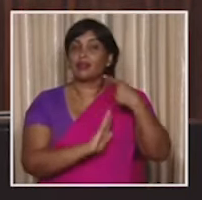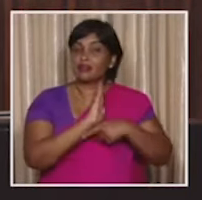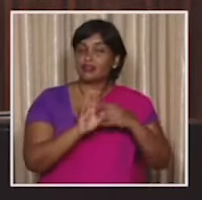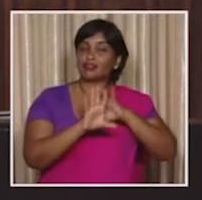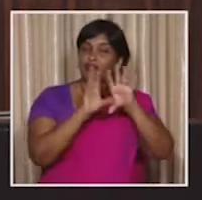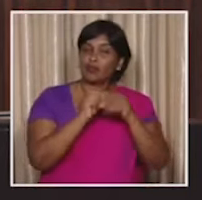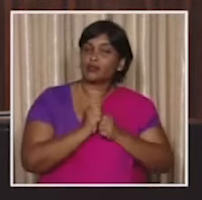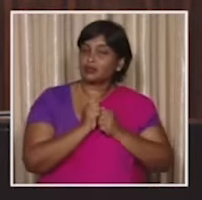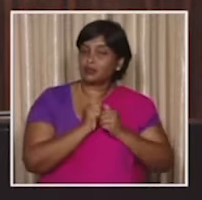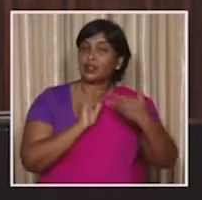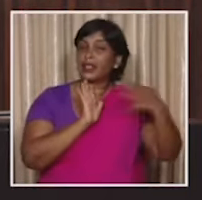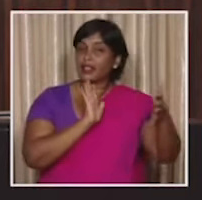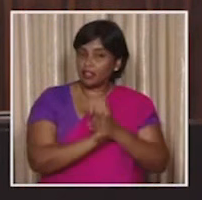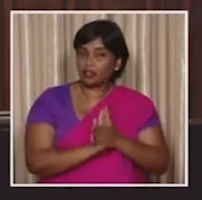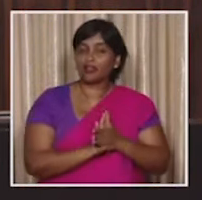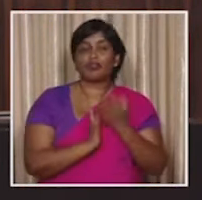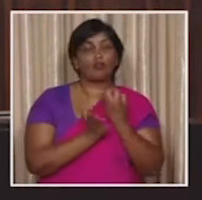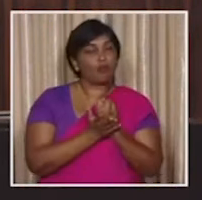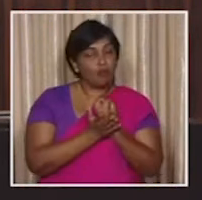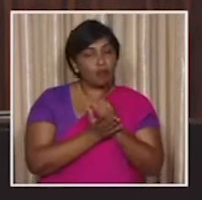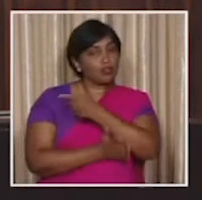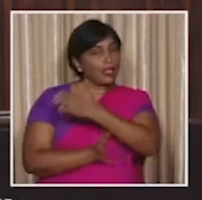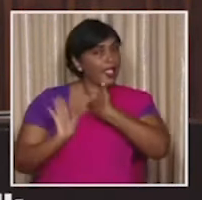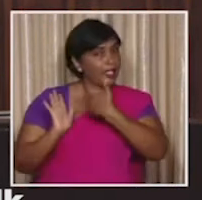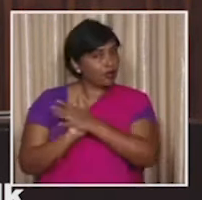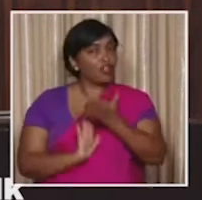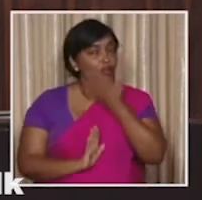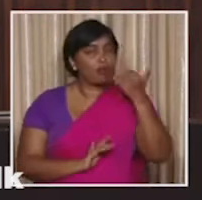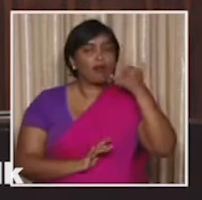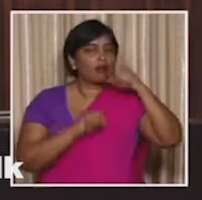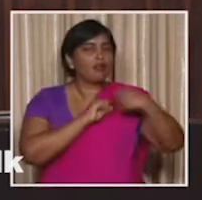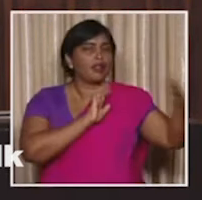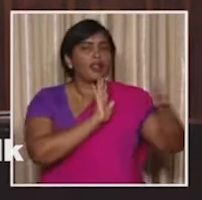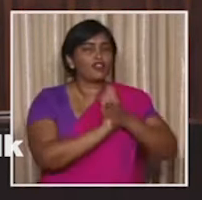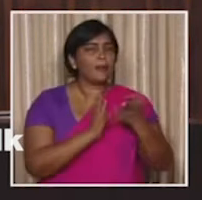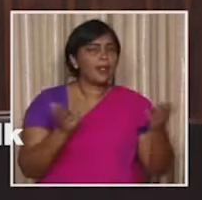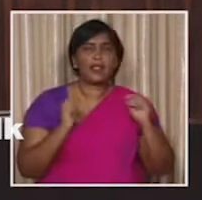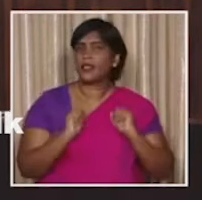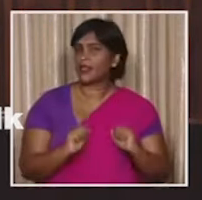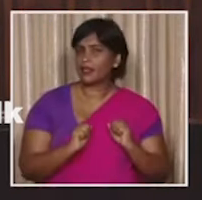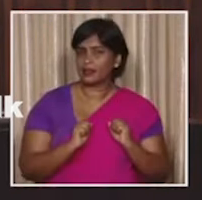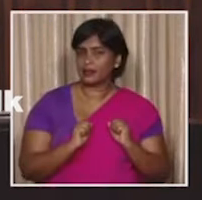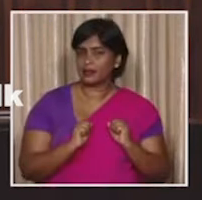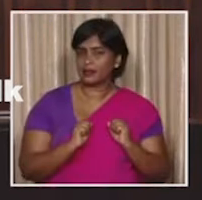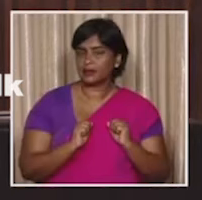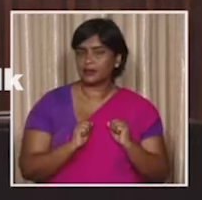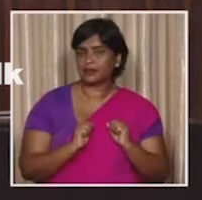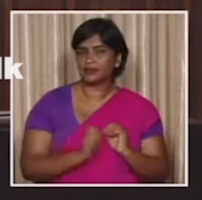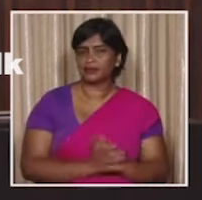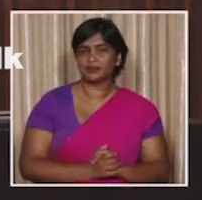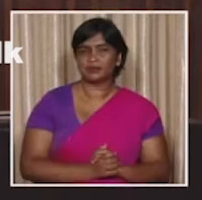පොදු ගමකට එතු වෙන්න පොදු ජන පෙරමුණට පුළුවන් නම් සමගි ජන බලවේගයට එහෙම කරන්න බැරියයි.